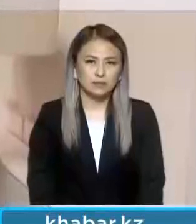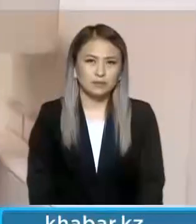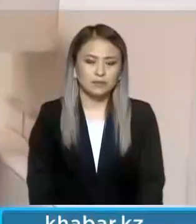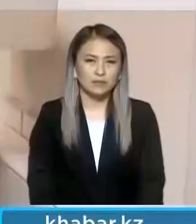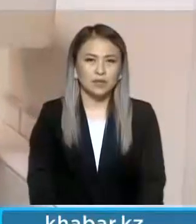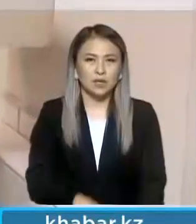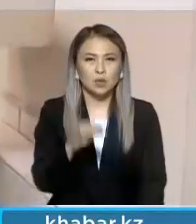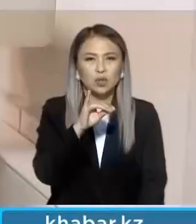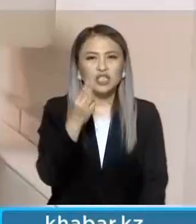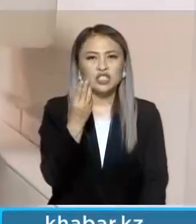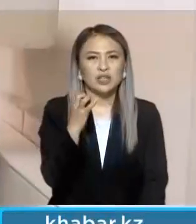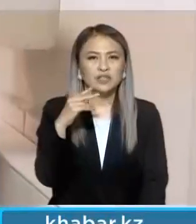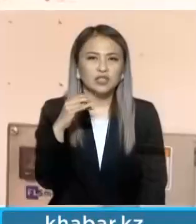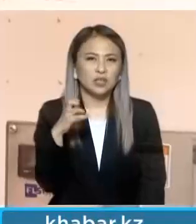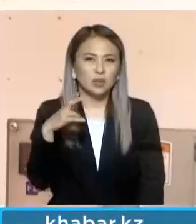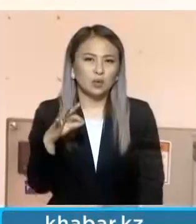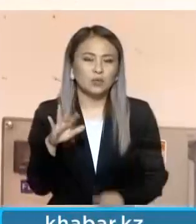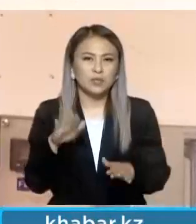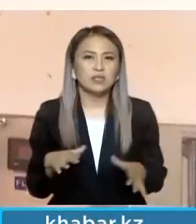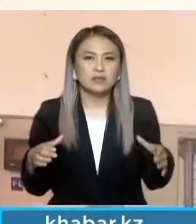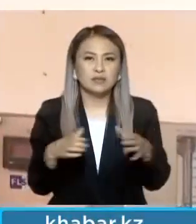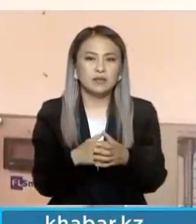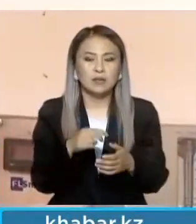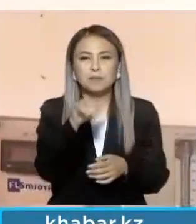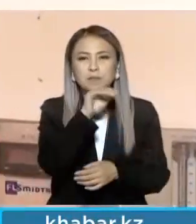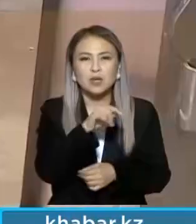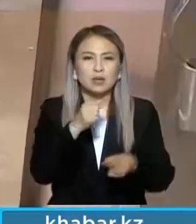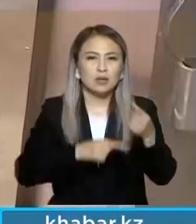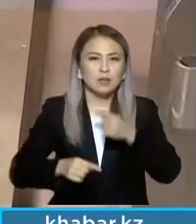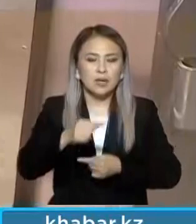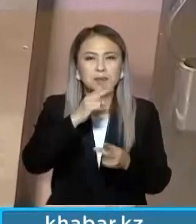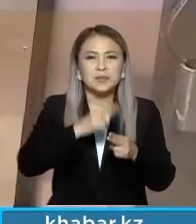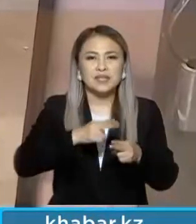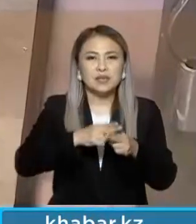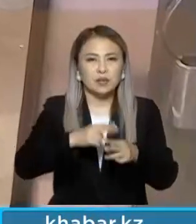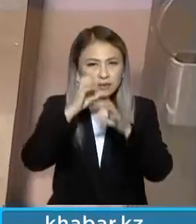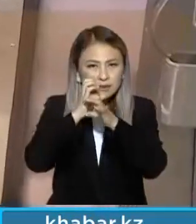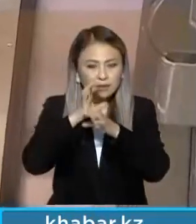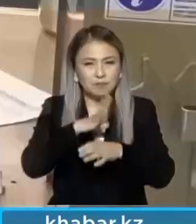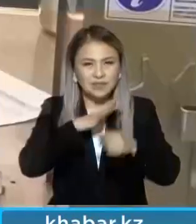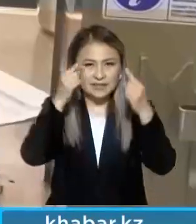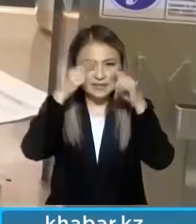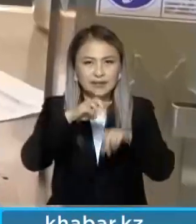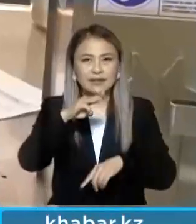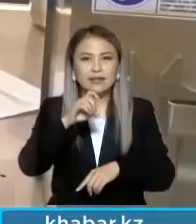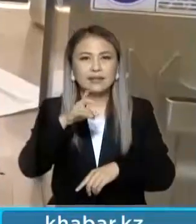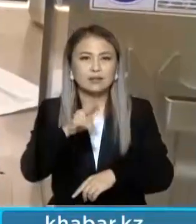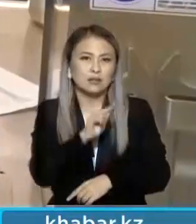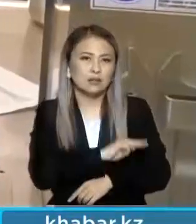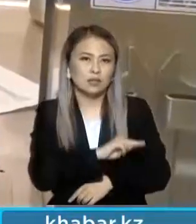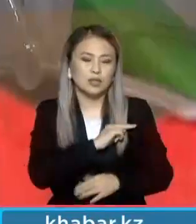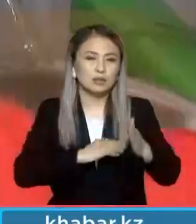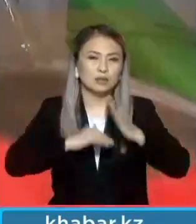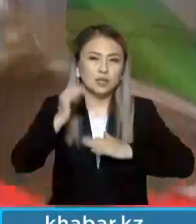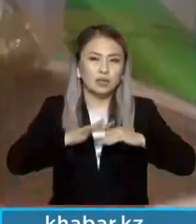Юлия Шевченко Қазминерос Ақтоғай компаниясында тағылымдамадан өтіп жүр. Ол металлургия зертханасында техник-технолог болып жұмыс істейді. Арнайы